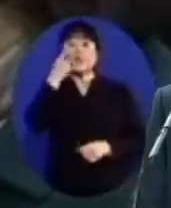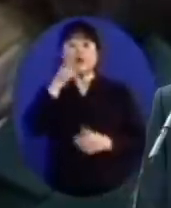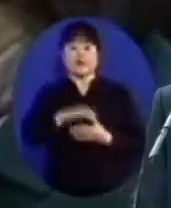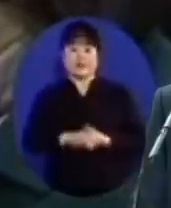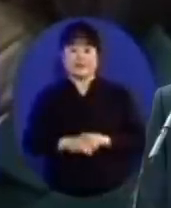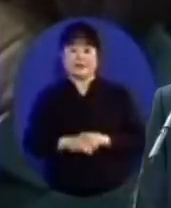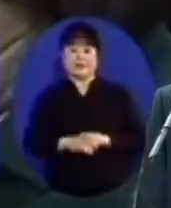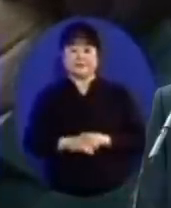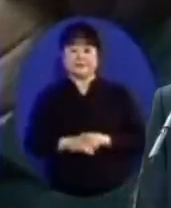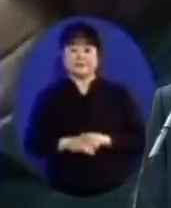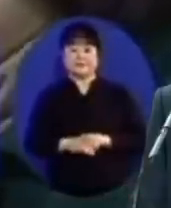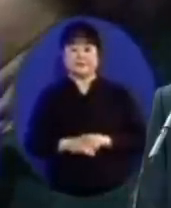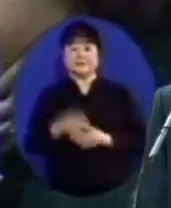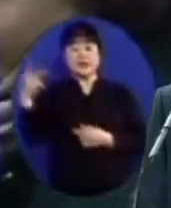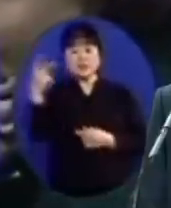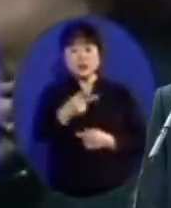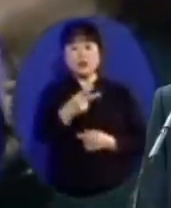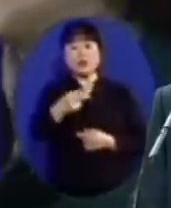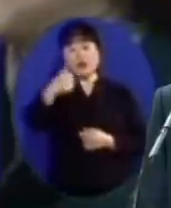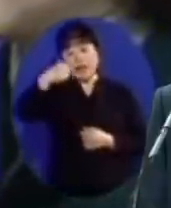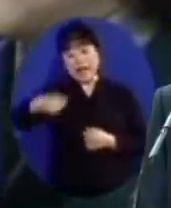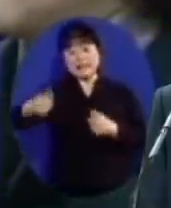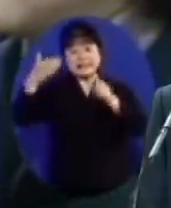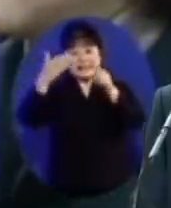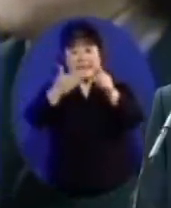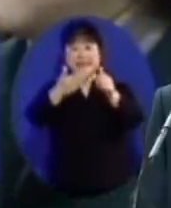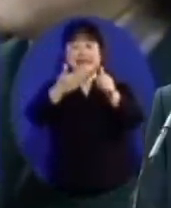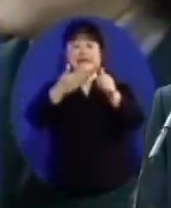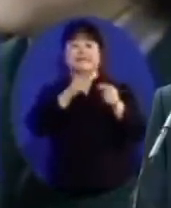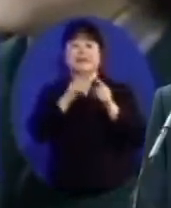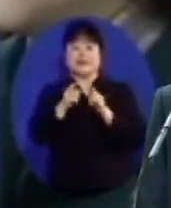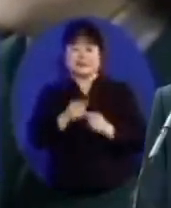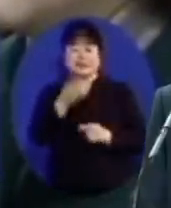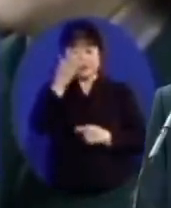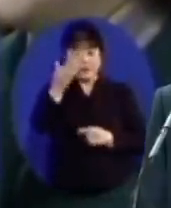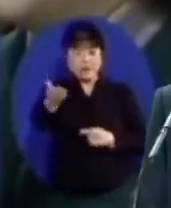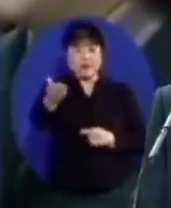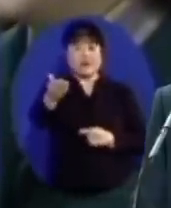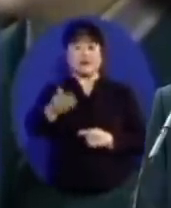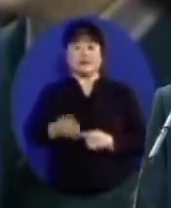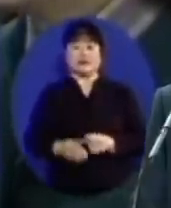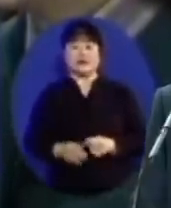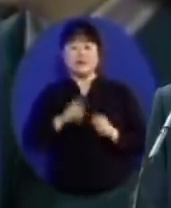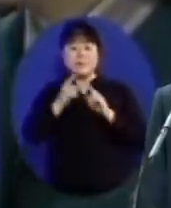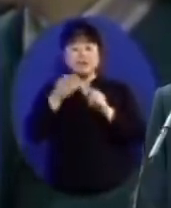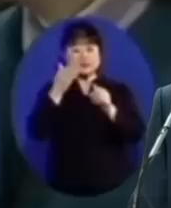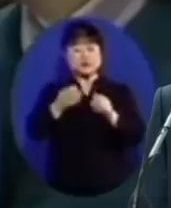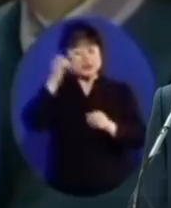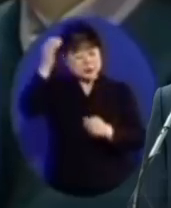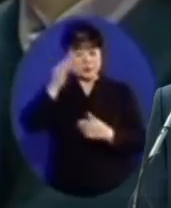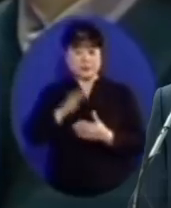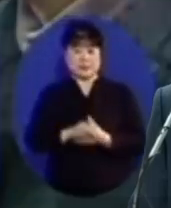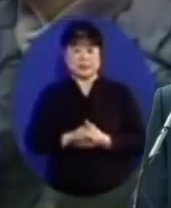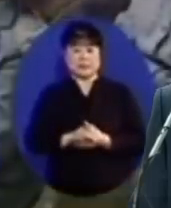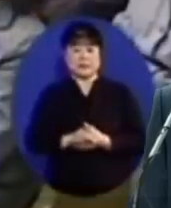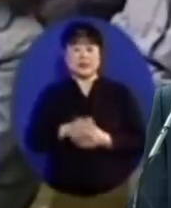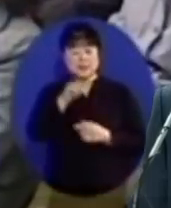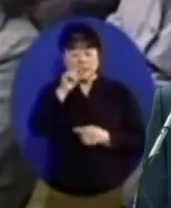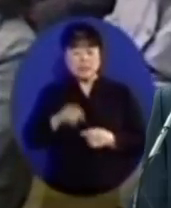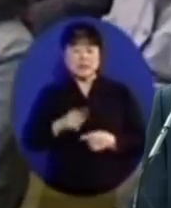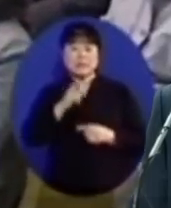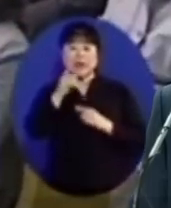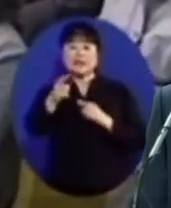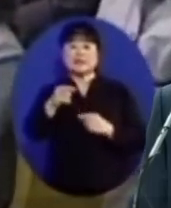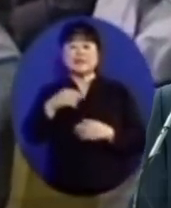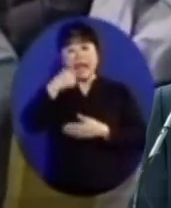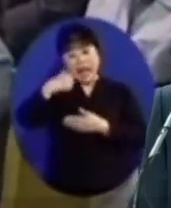5절로 11절입니다 또 아들들에게 권한 것 같이 너희에게 권면하신 말씀을 잊었도다. 일렀으되